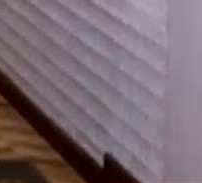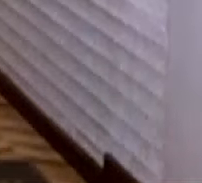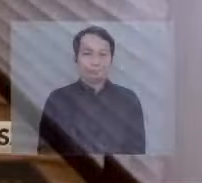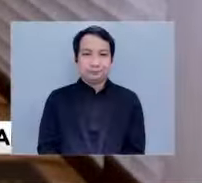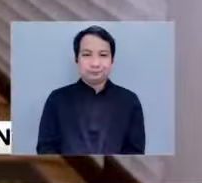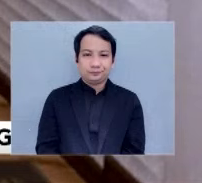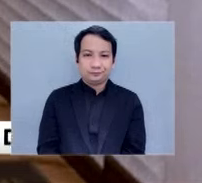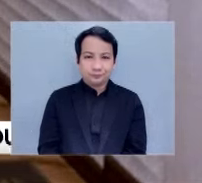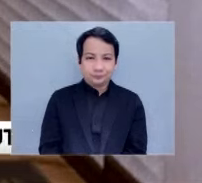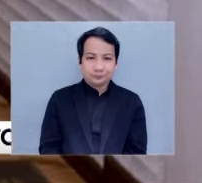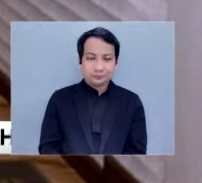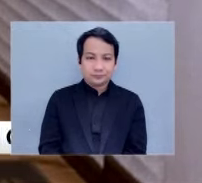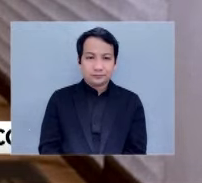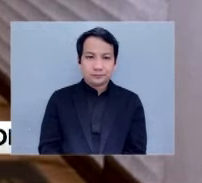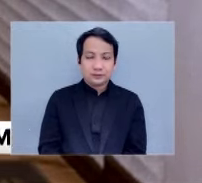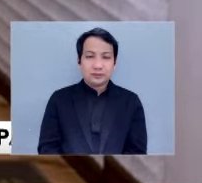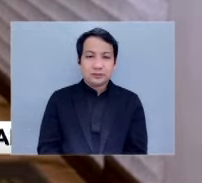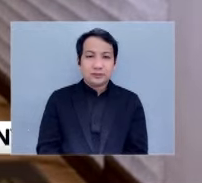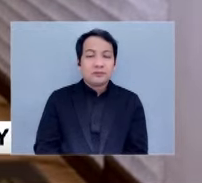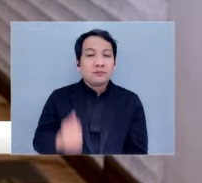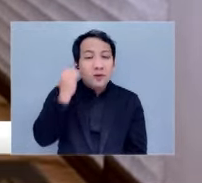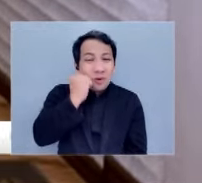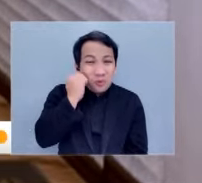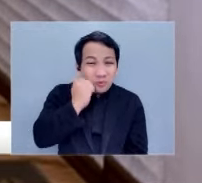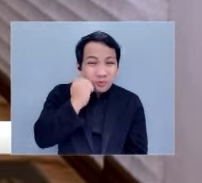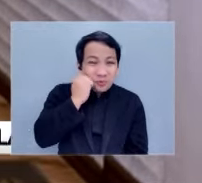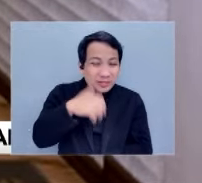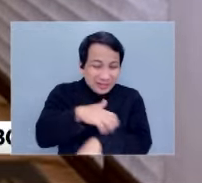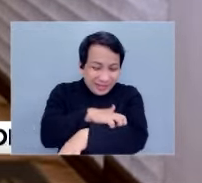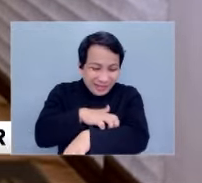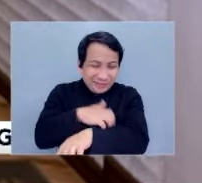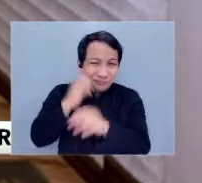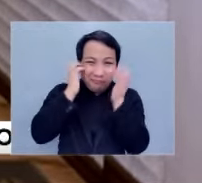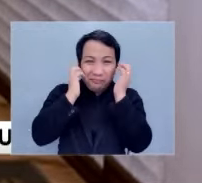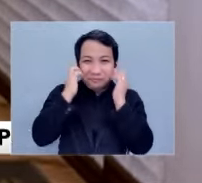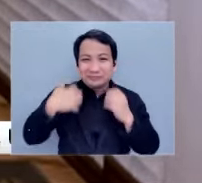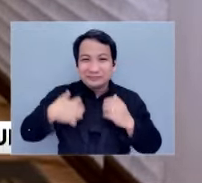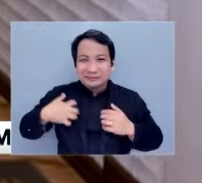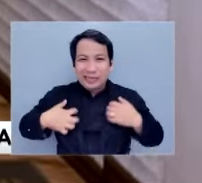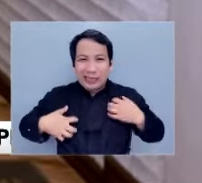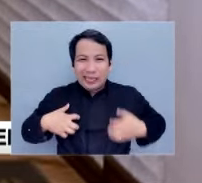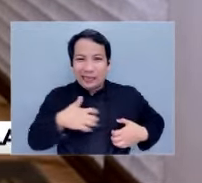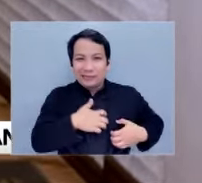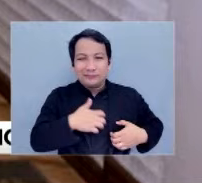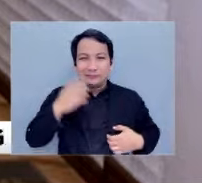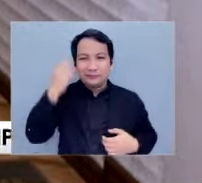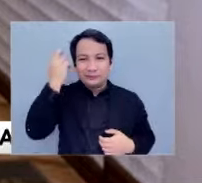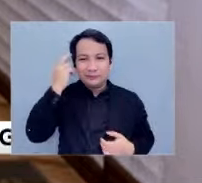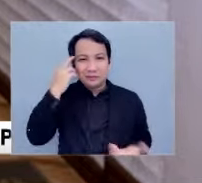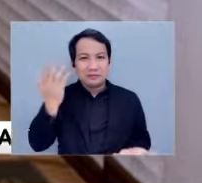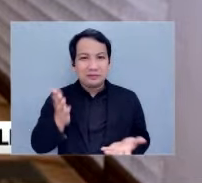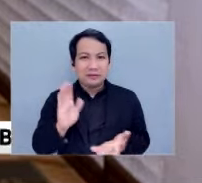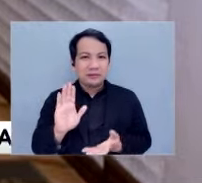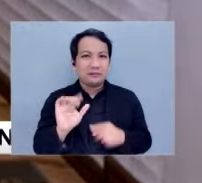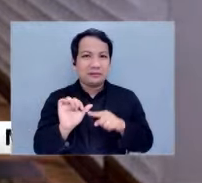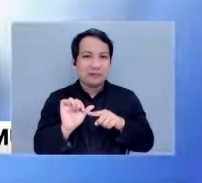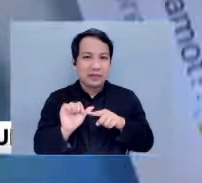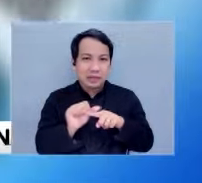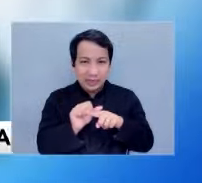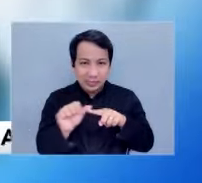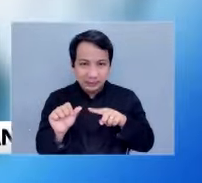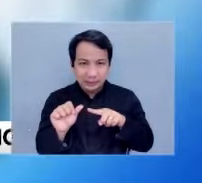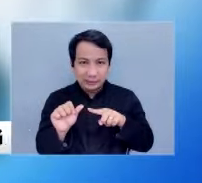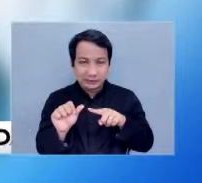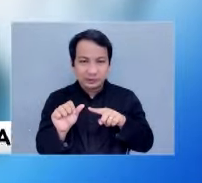Sa mga sawang-sawa na sa mayat-mayang pangangati dahil sa hindi malamang dahilan, posibleng allergic reaction po ang tawag dyan.